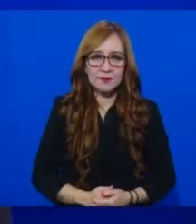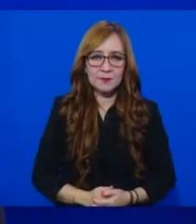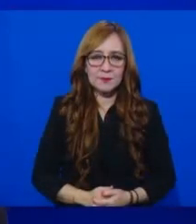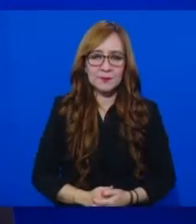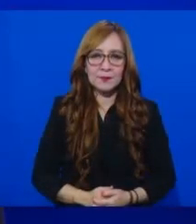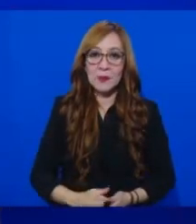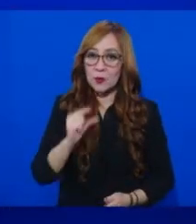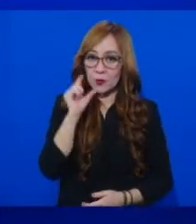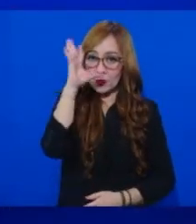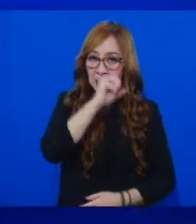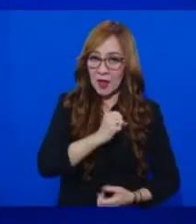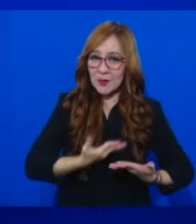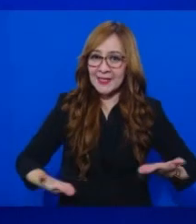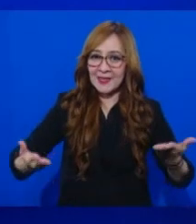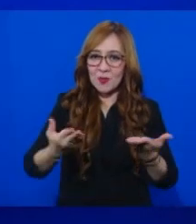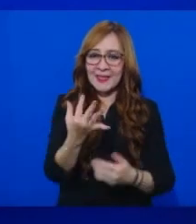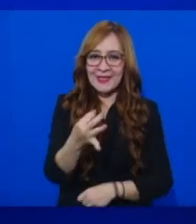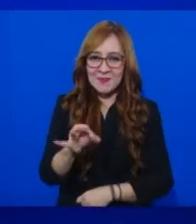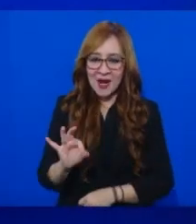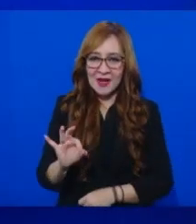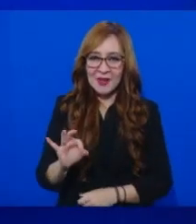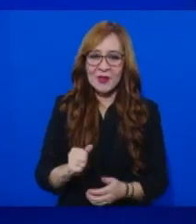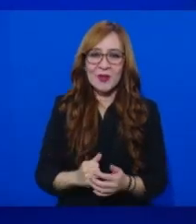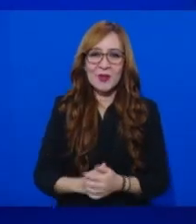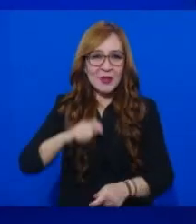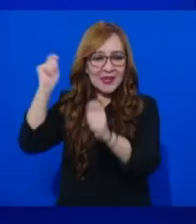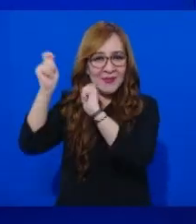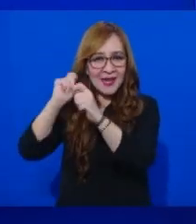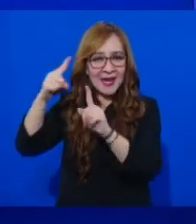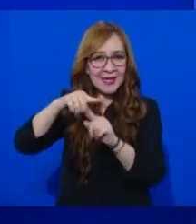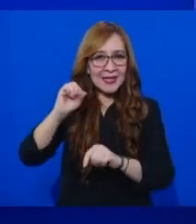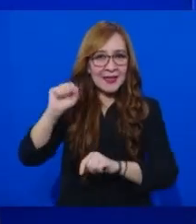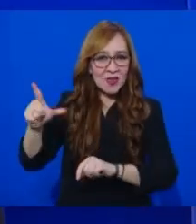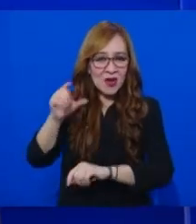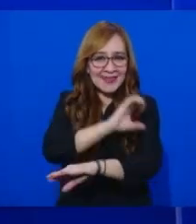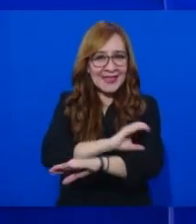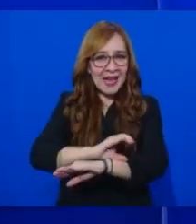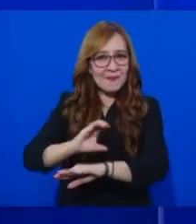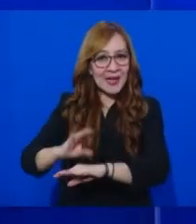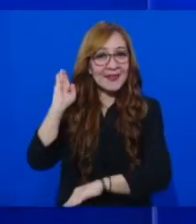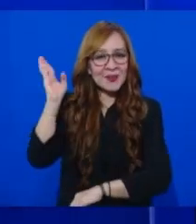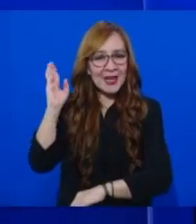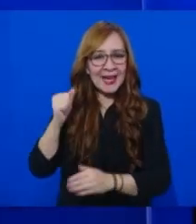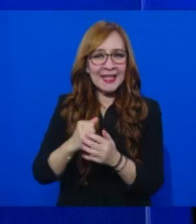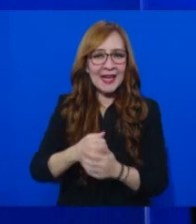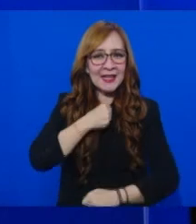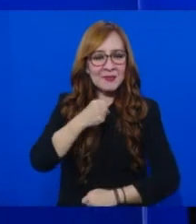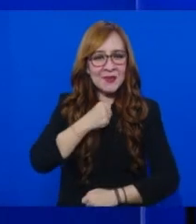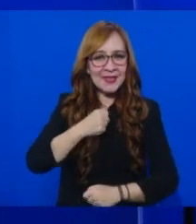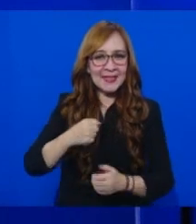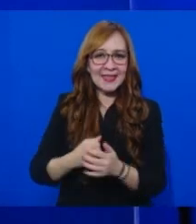Dan untuk mengetahui situasi terkini arus mudik Lebaran 2023 di Tol Cikampek, sudah ada produser lapangan CNN Indonesia, Aulia